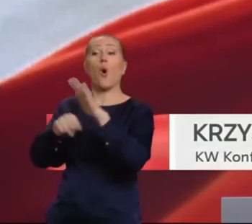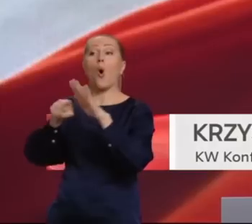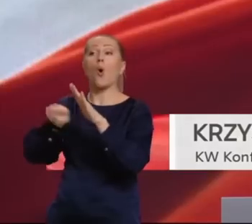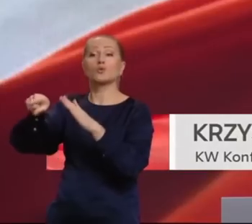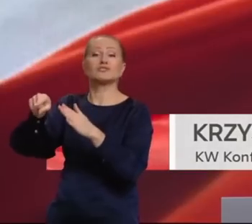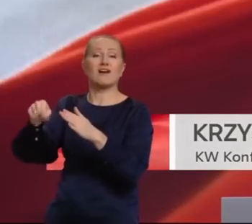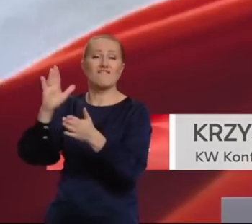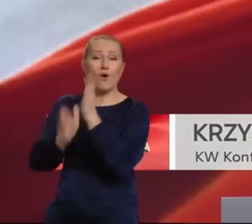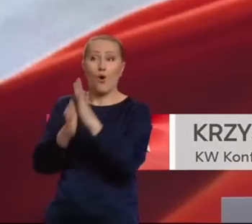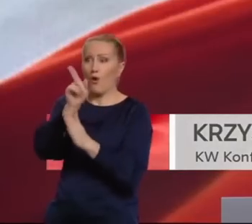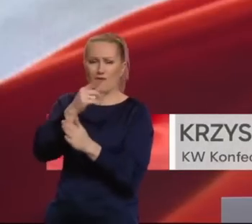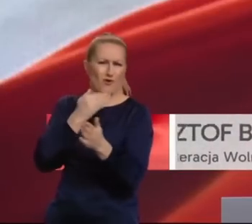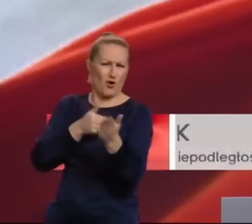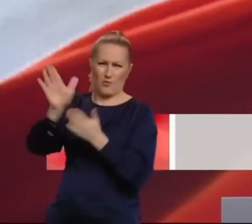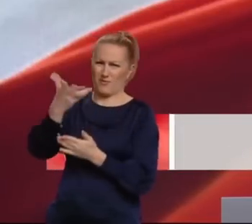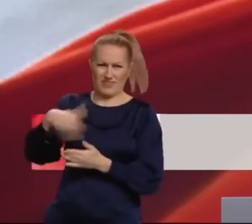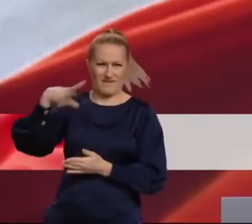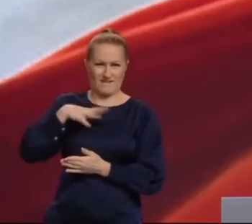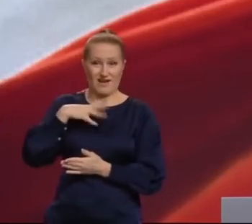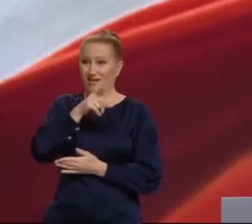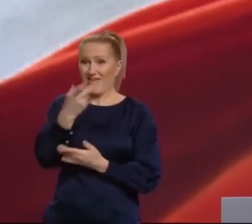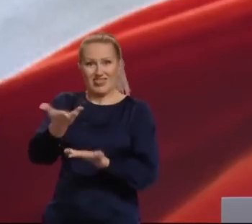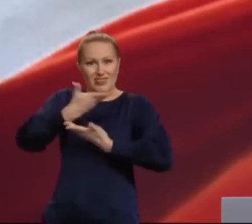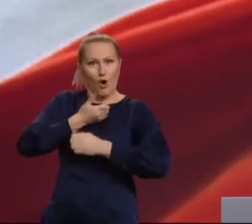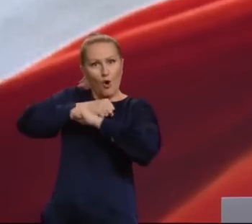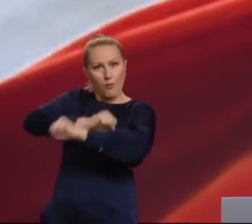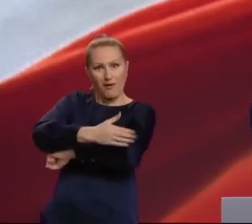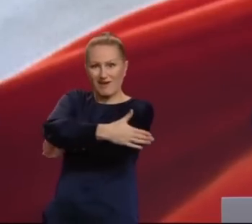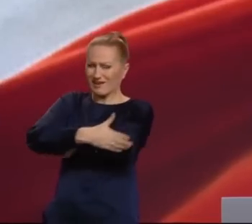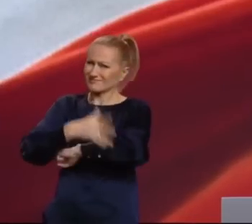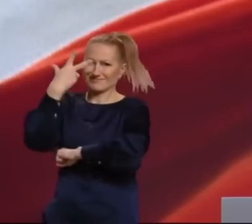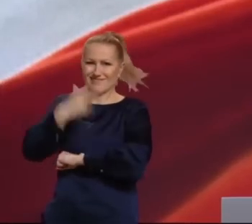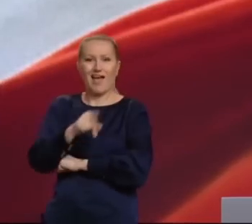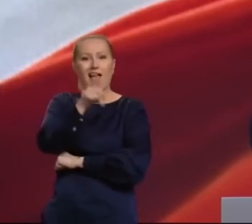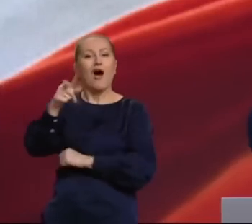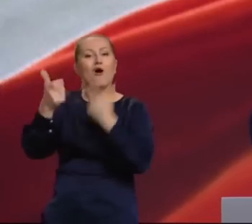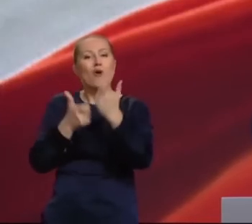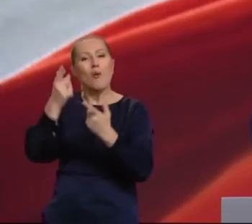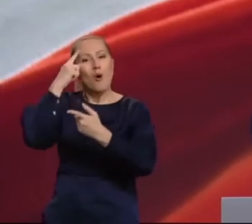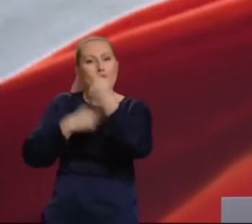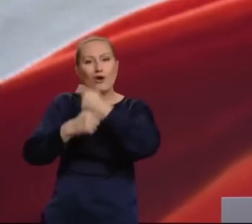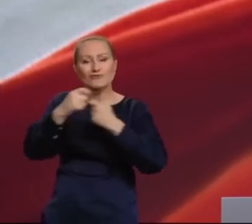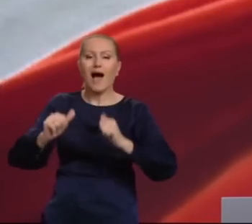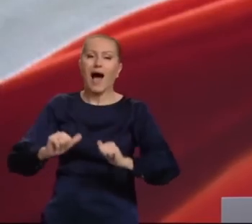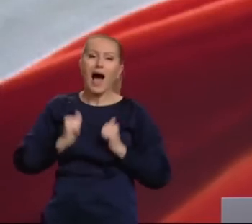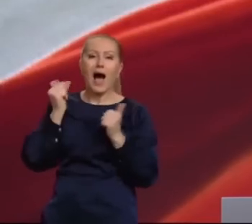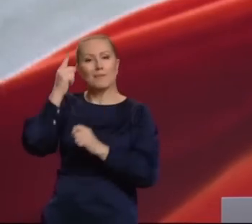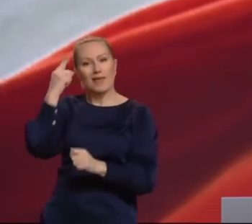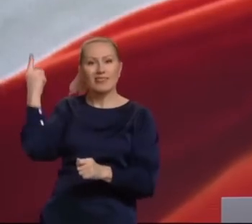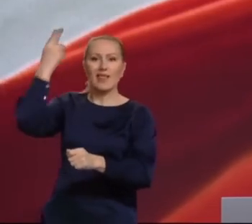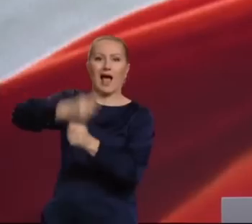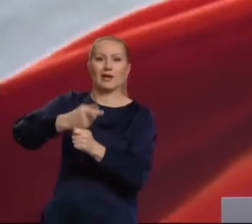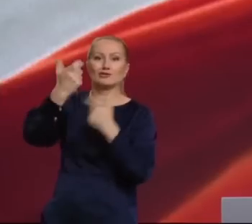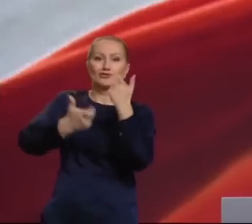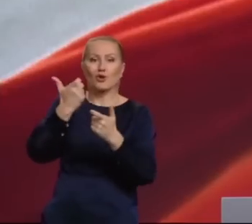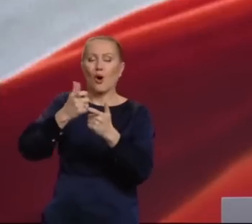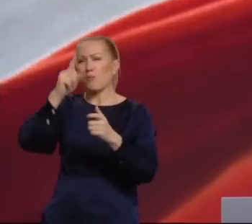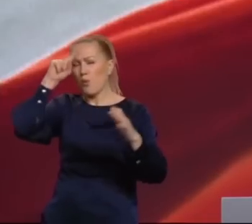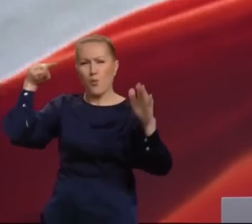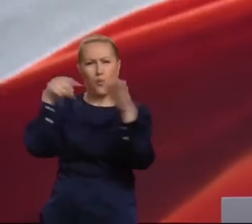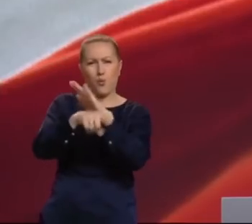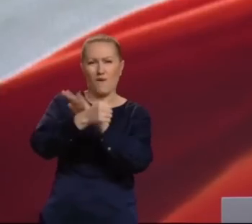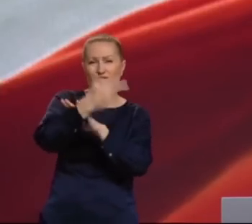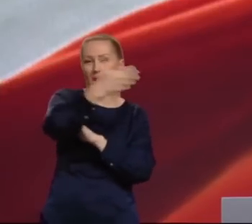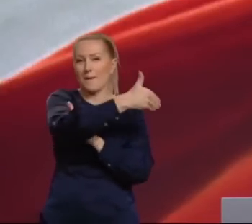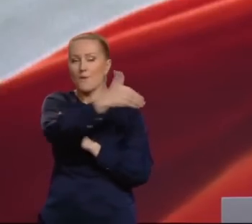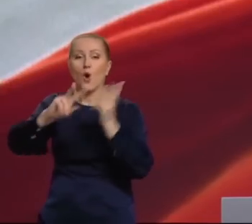jest rozwiązanie, które służy obronie granic, to jest rozwiązanie, które ma zinstytucjonalizować ogromny strumień milionów ludzi z